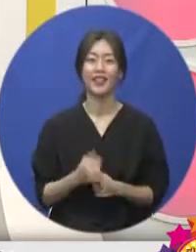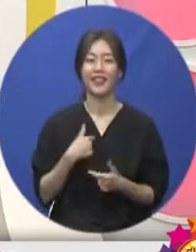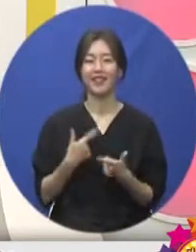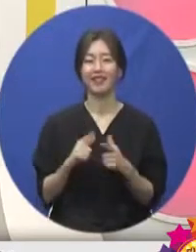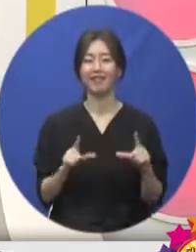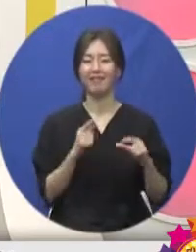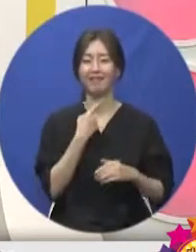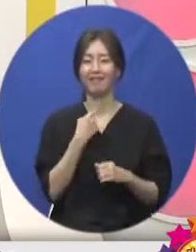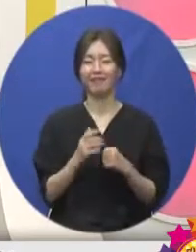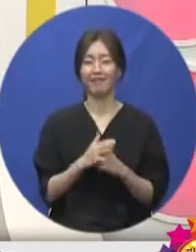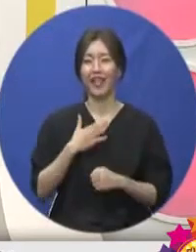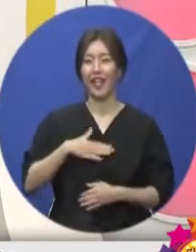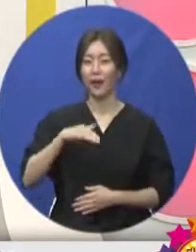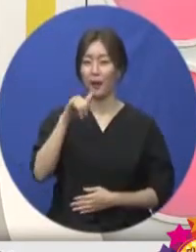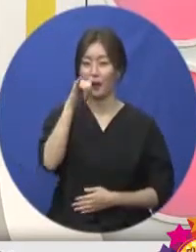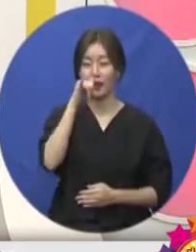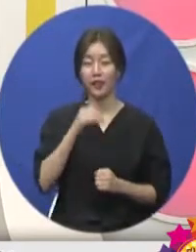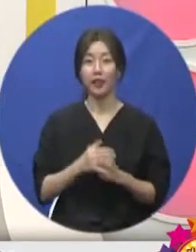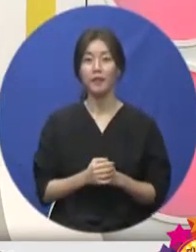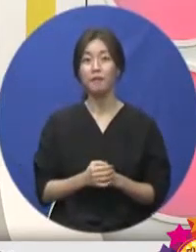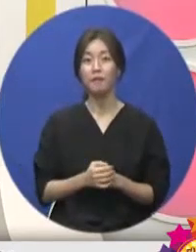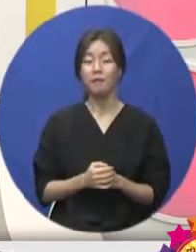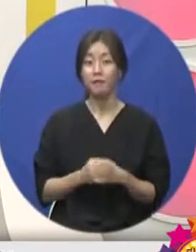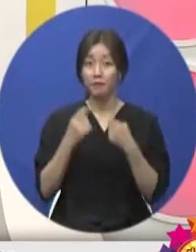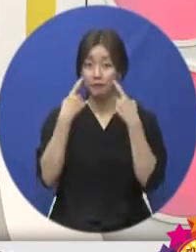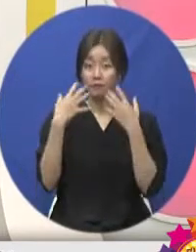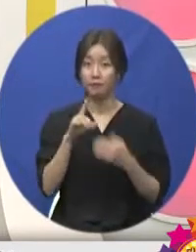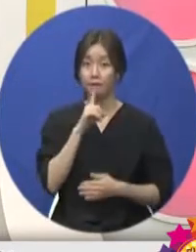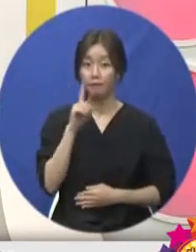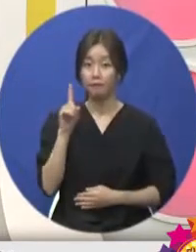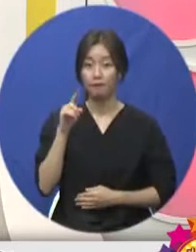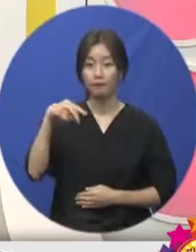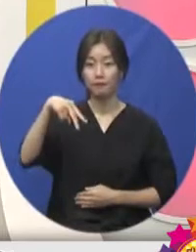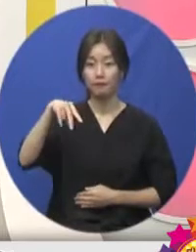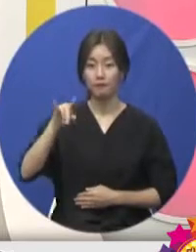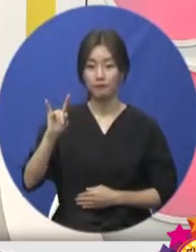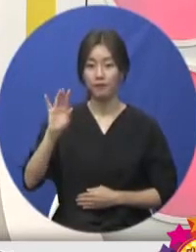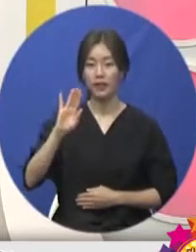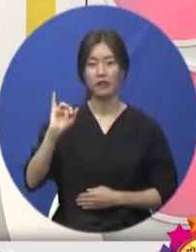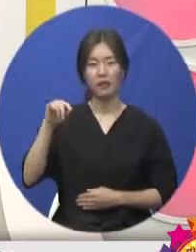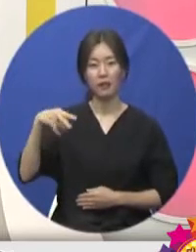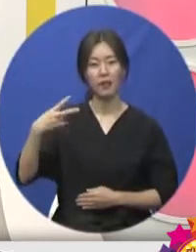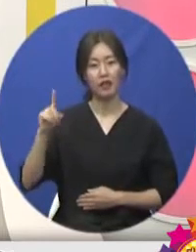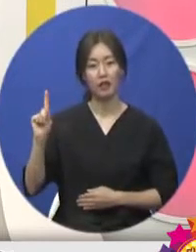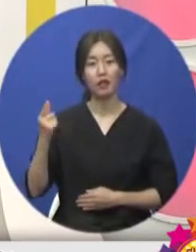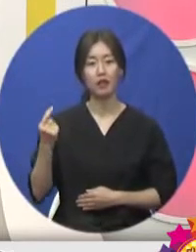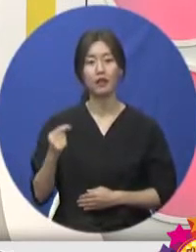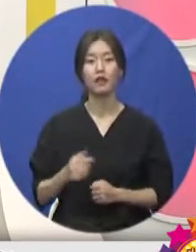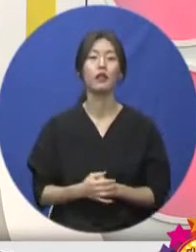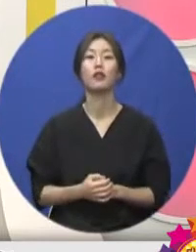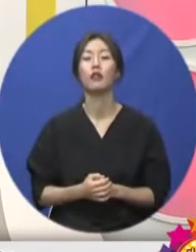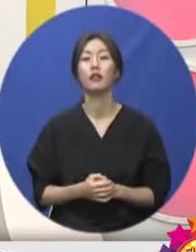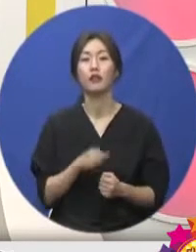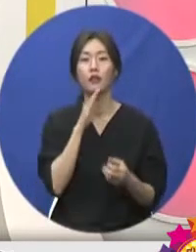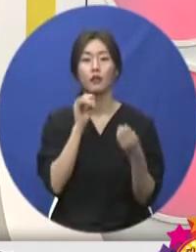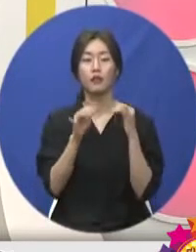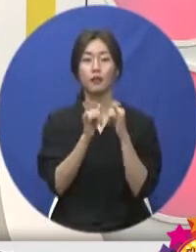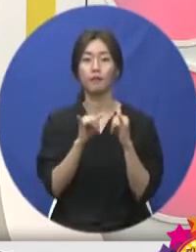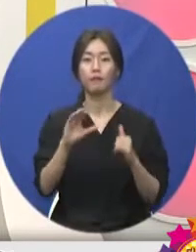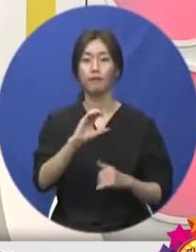알죠. 예. 근데 여기 이제 정확하게 하면 세리삐따 이렇게 하네. 네. 예. 아, 알겠습니다. 자, 정답을 아신